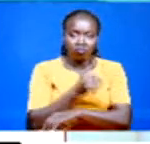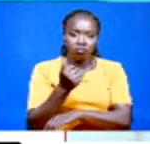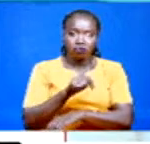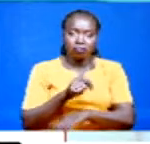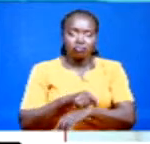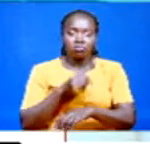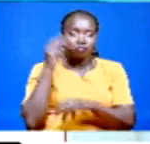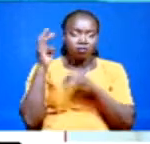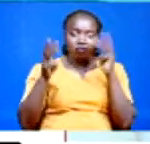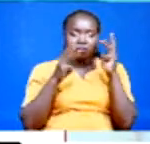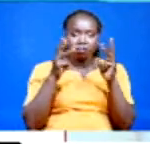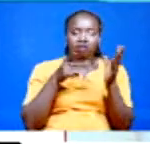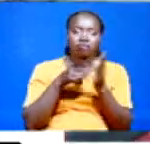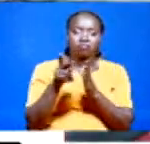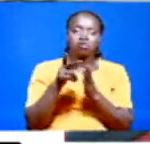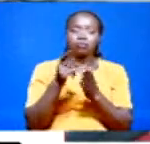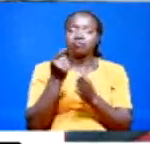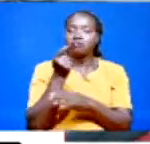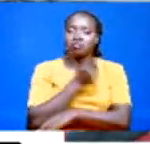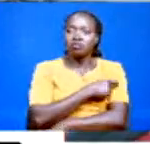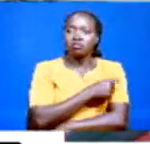hofu ya gharama ya matibabu.